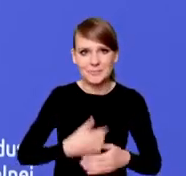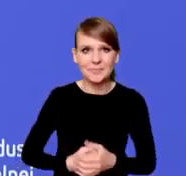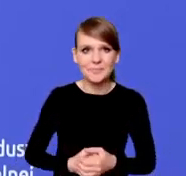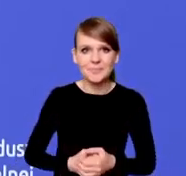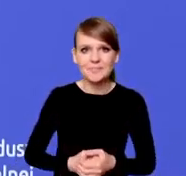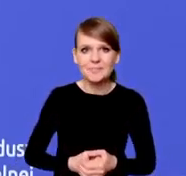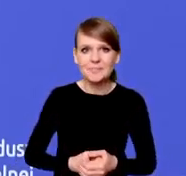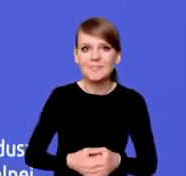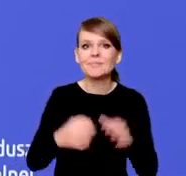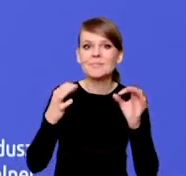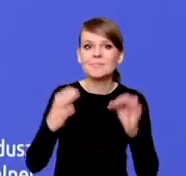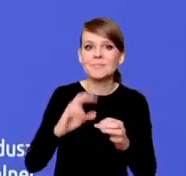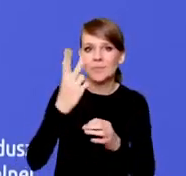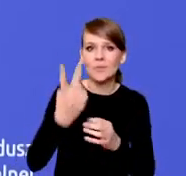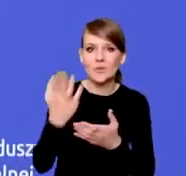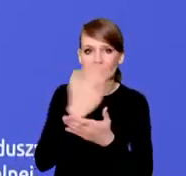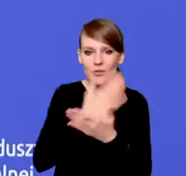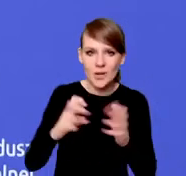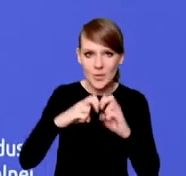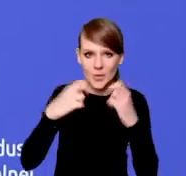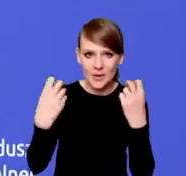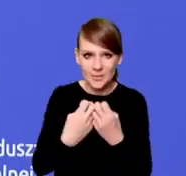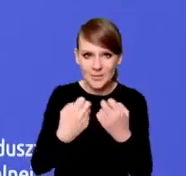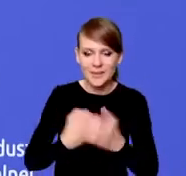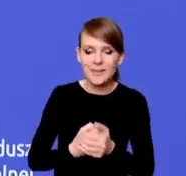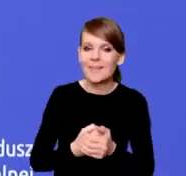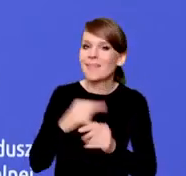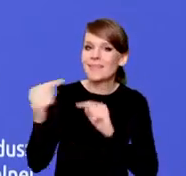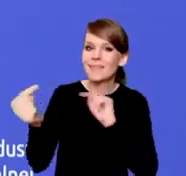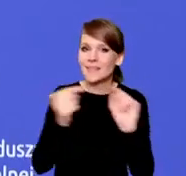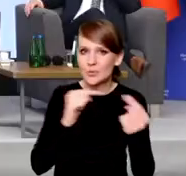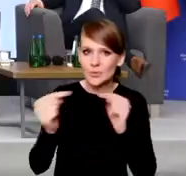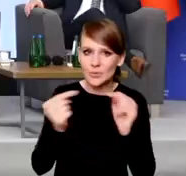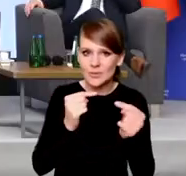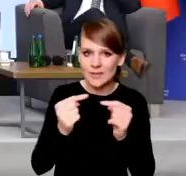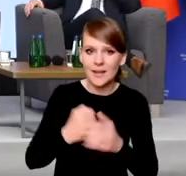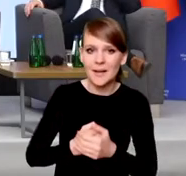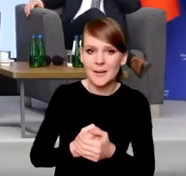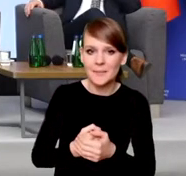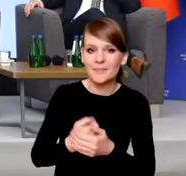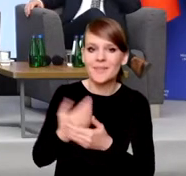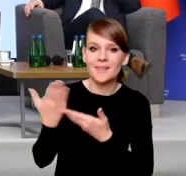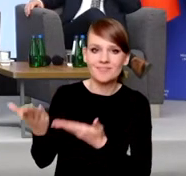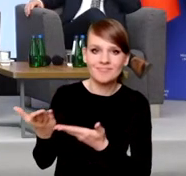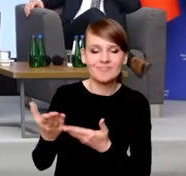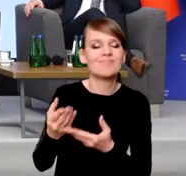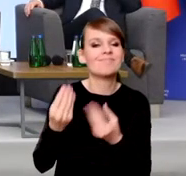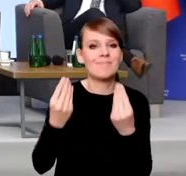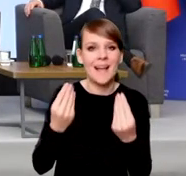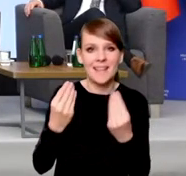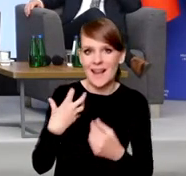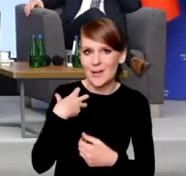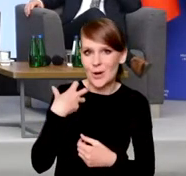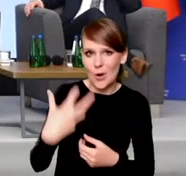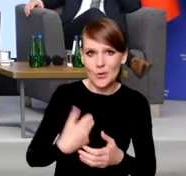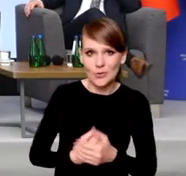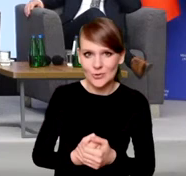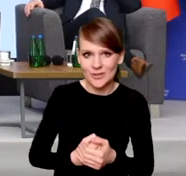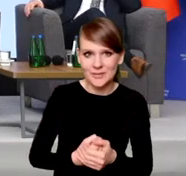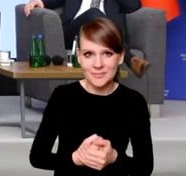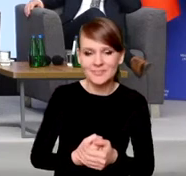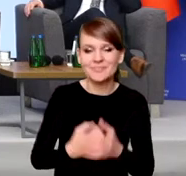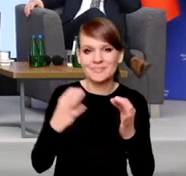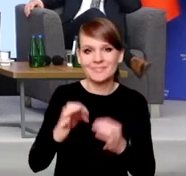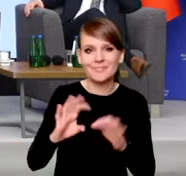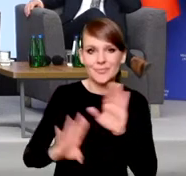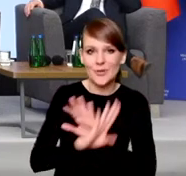nami druga część naszego webinarium, dyskusja. W studio z nami są znakomici goście. Pozwolą Państwo, że